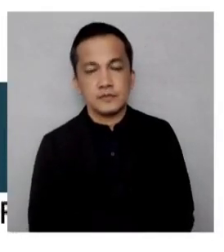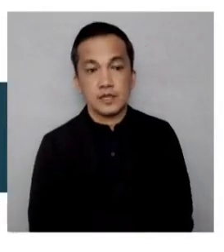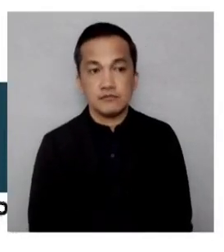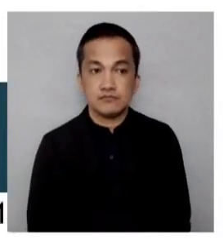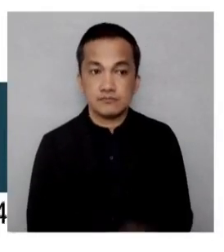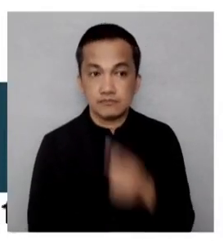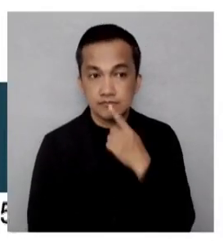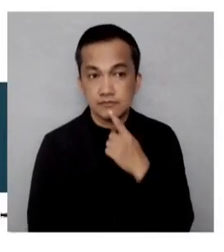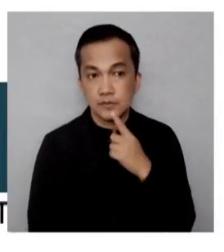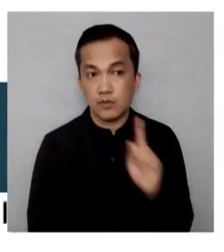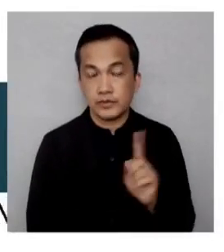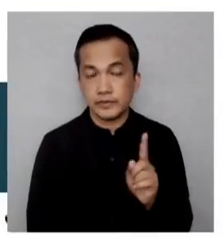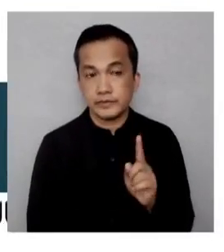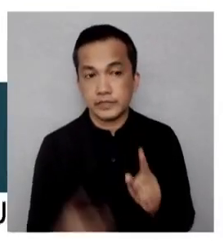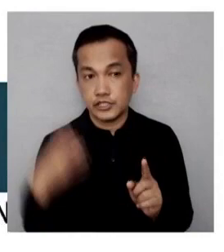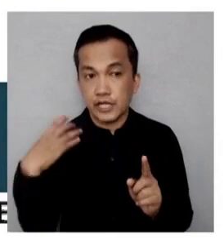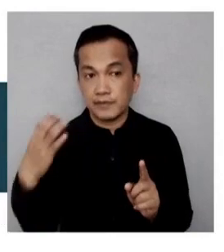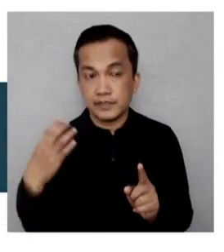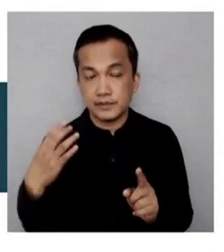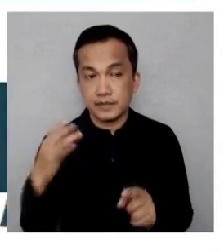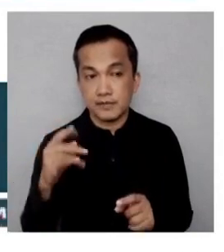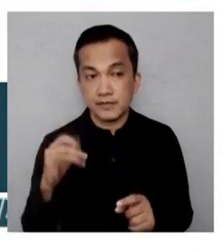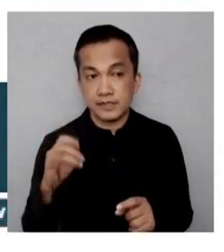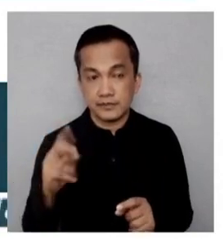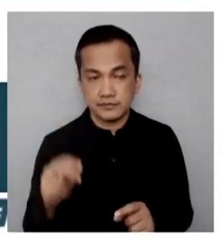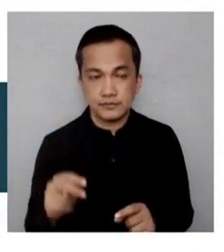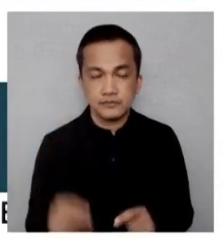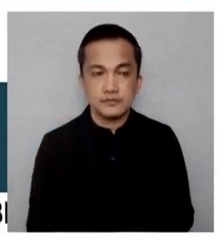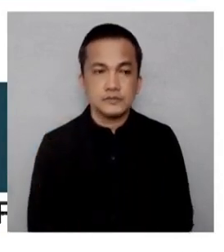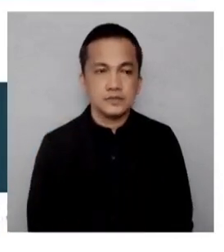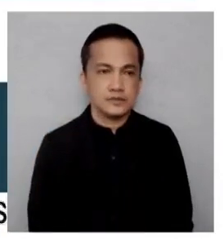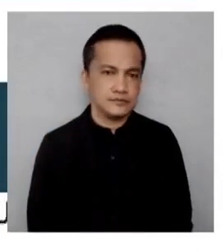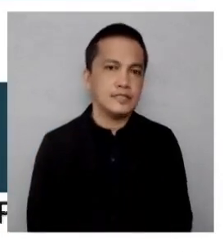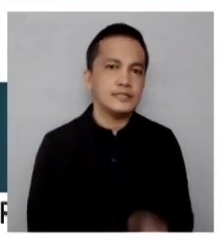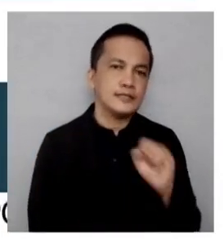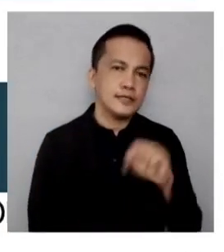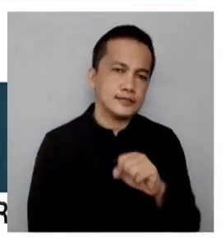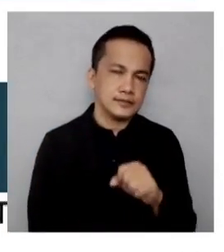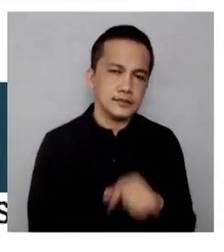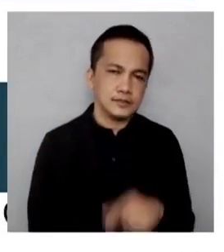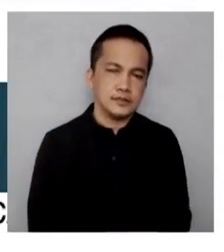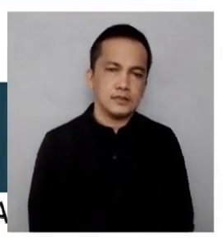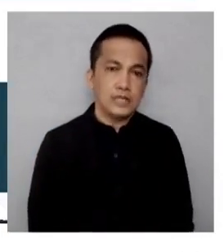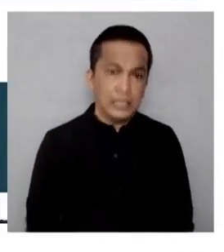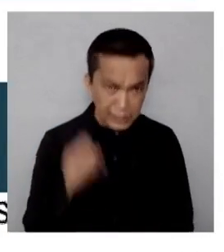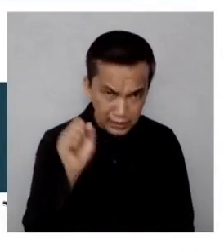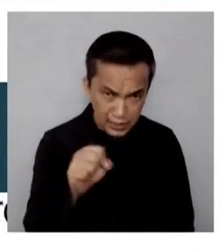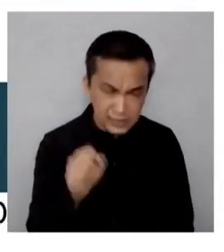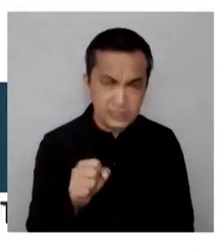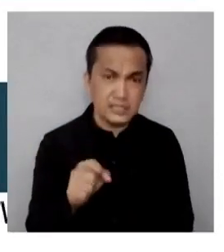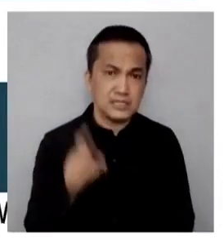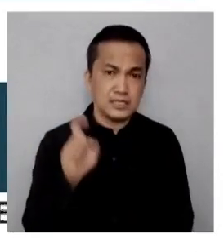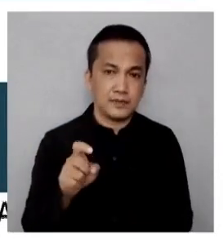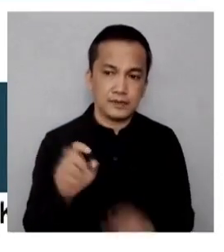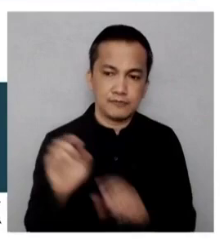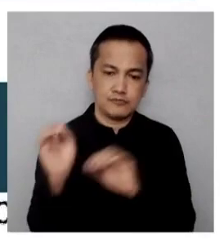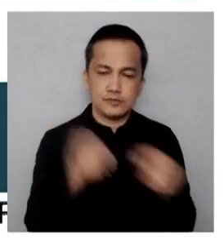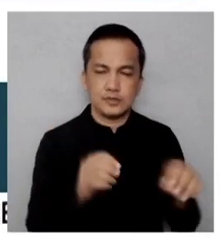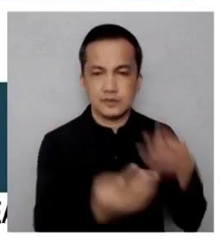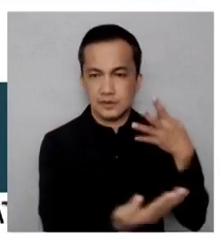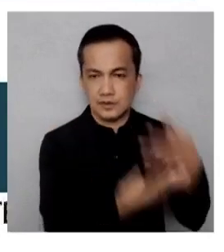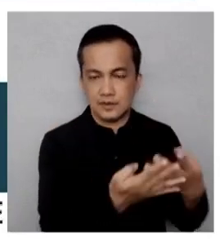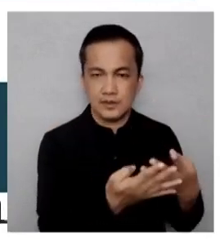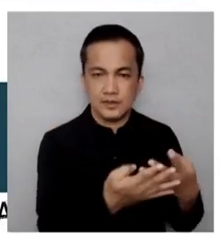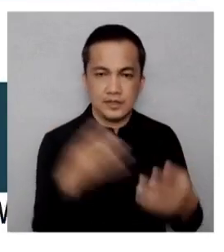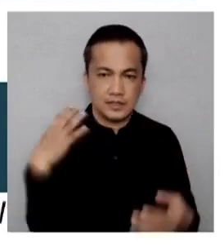Congresswoman? Yes, Carmina. So, yun ang dapat natin ding habulin. At dapat nga, nakakulong na yan ngayon,